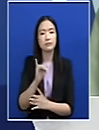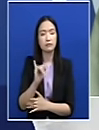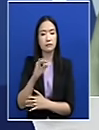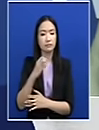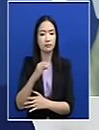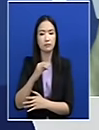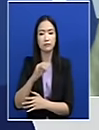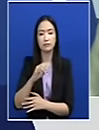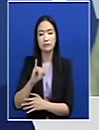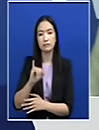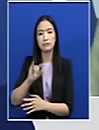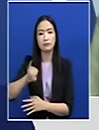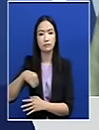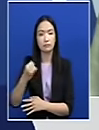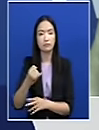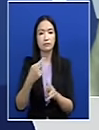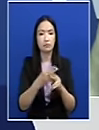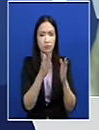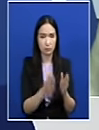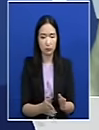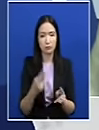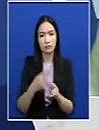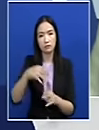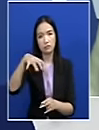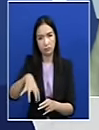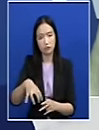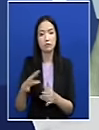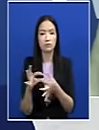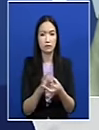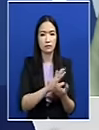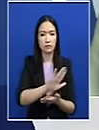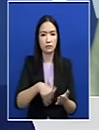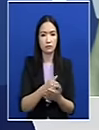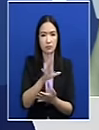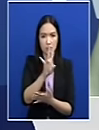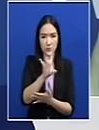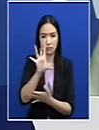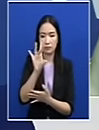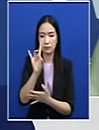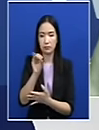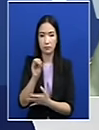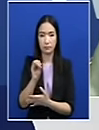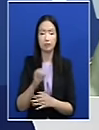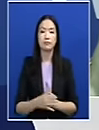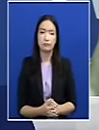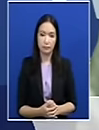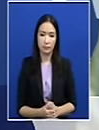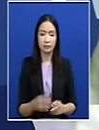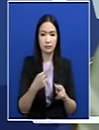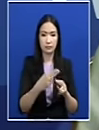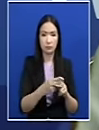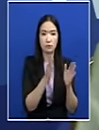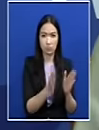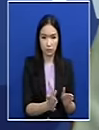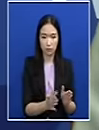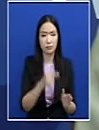พบว่ามีรายชื่อบุคคลและนิติบุคคลที่เกี่ยวข้องทั้งหมด780รายชื่อนะครับแบ่งเป็นรายชื่